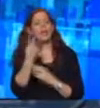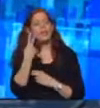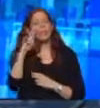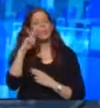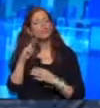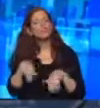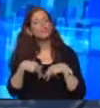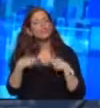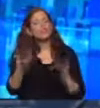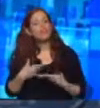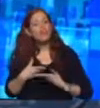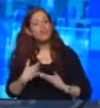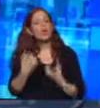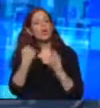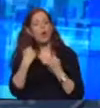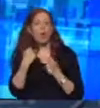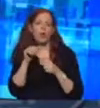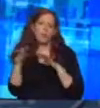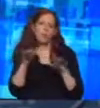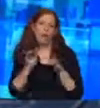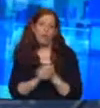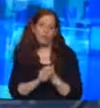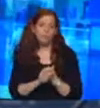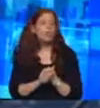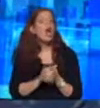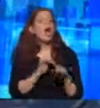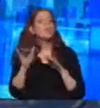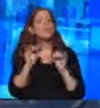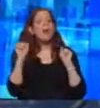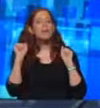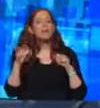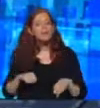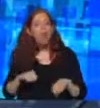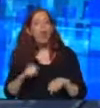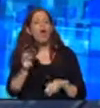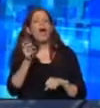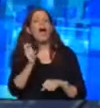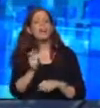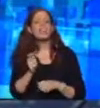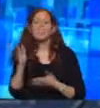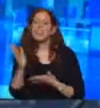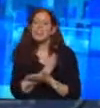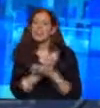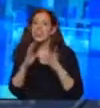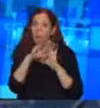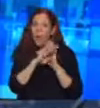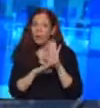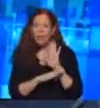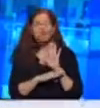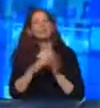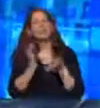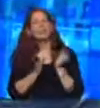את כוח המשילות לממשלה. הממשלה תמשול, הכנסת תחוקק, השופטים